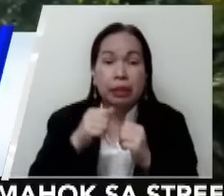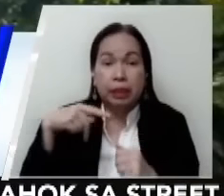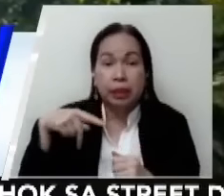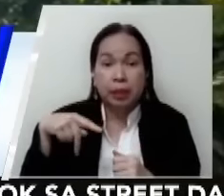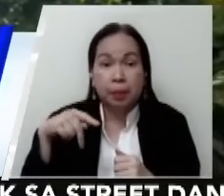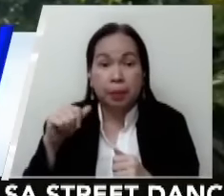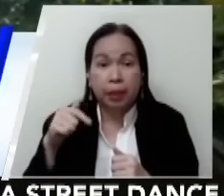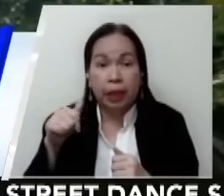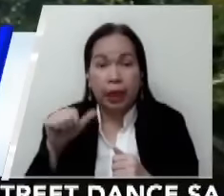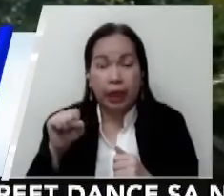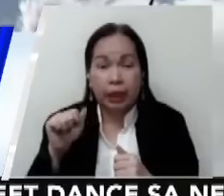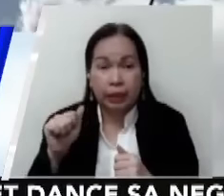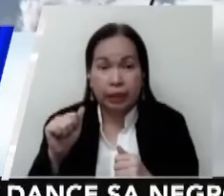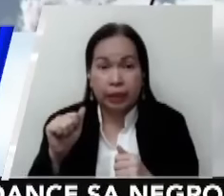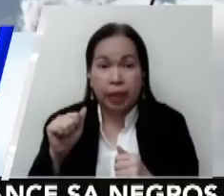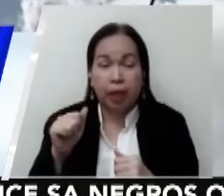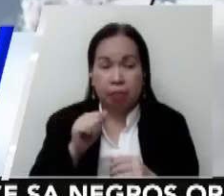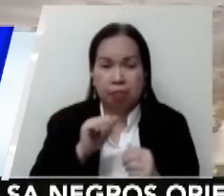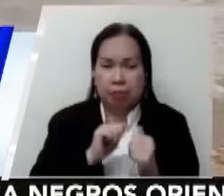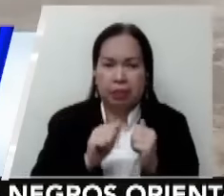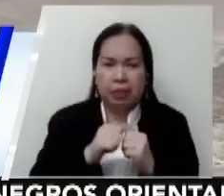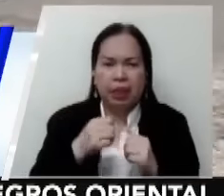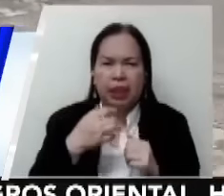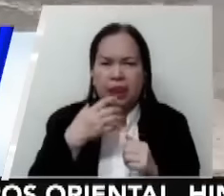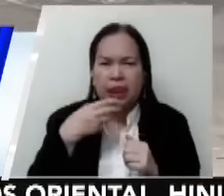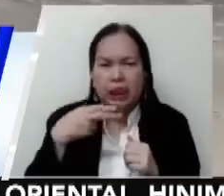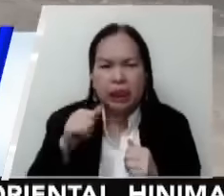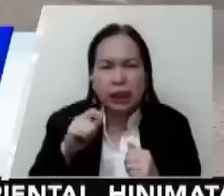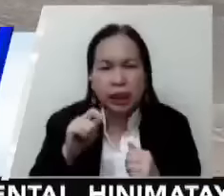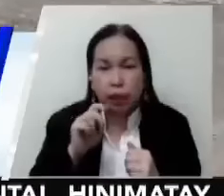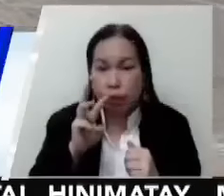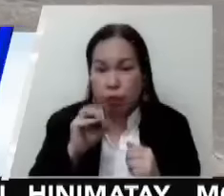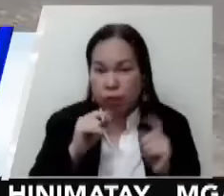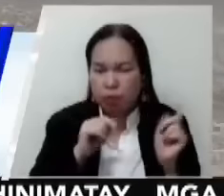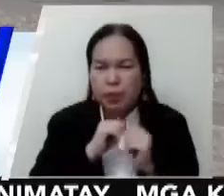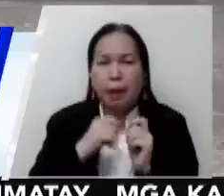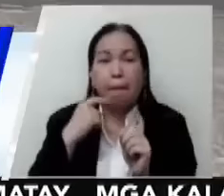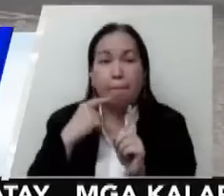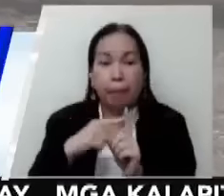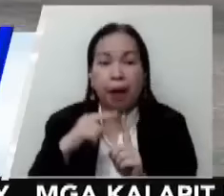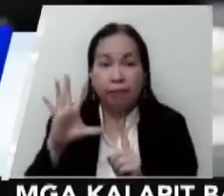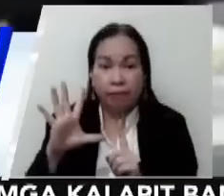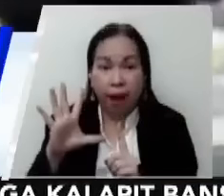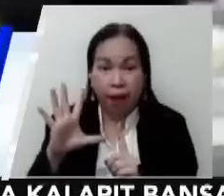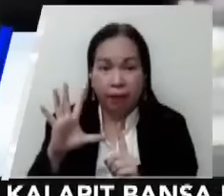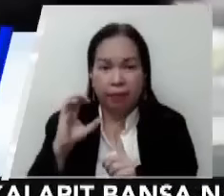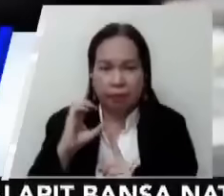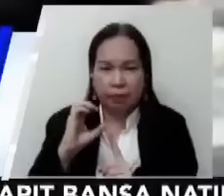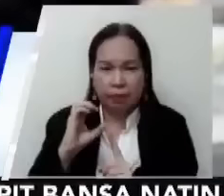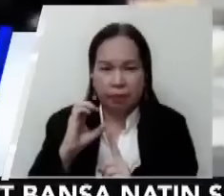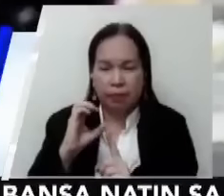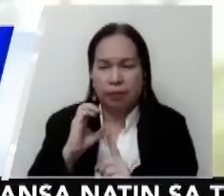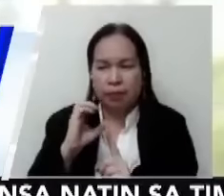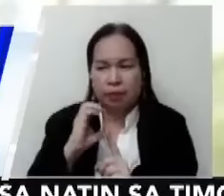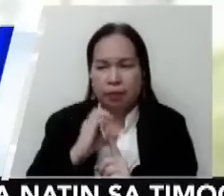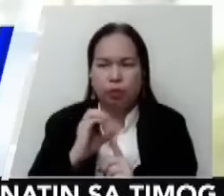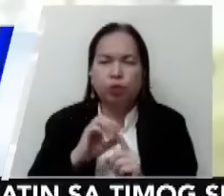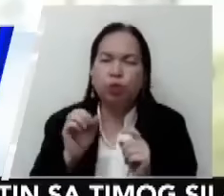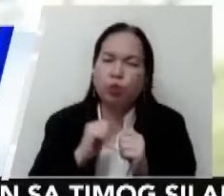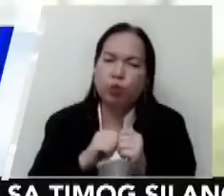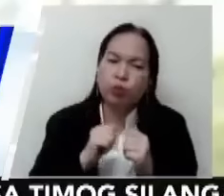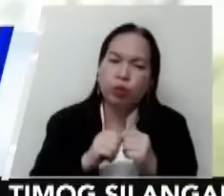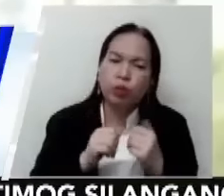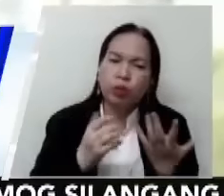5 degrees ang itinaas ng temperatura kumpara sa average maximum temperature sa nakalipas na